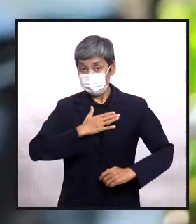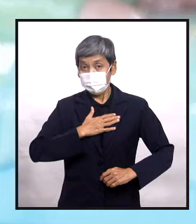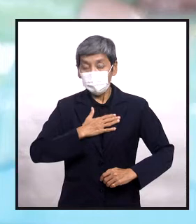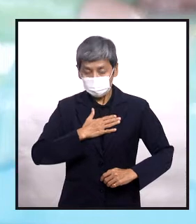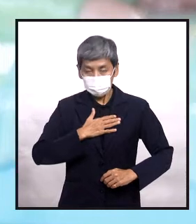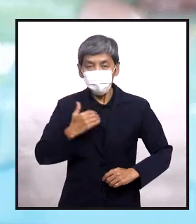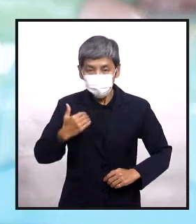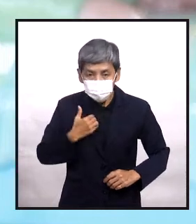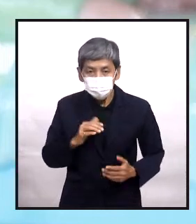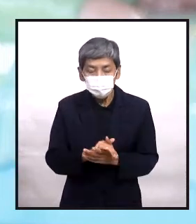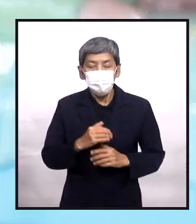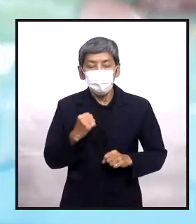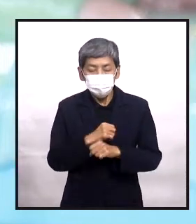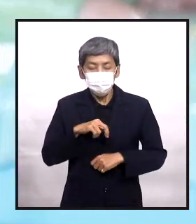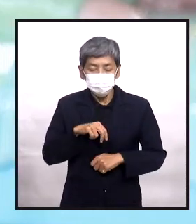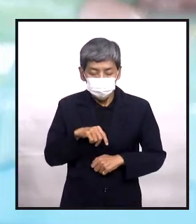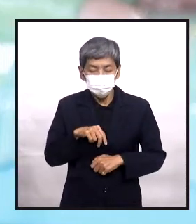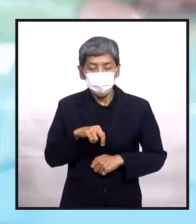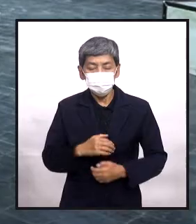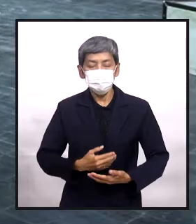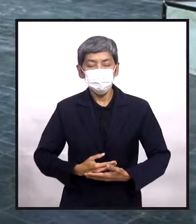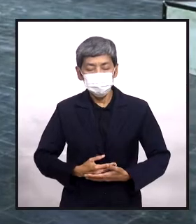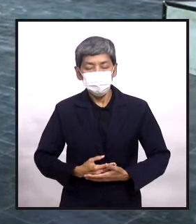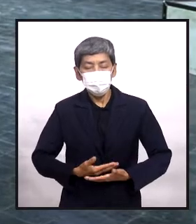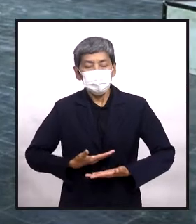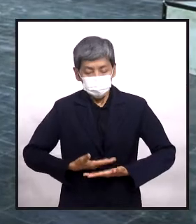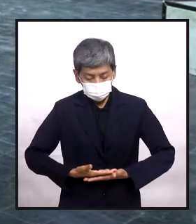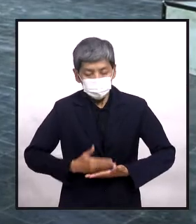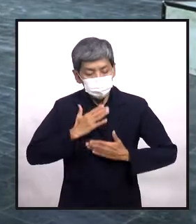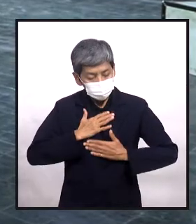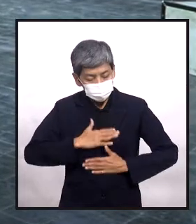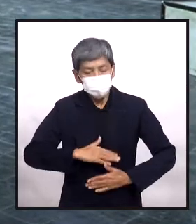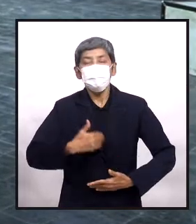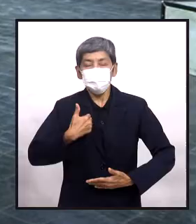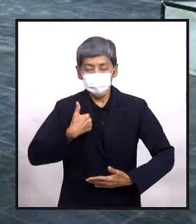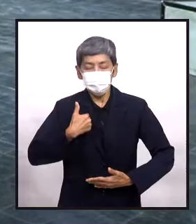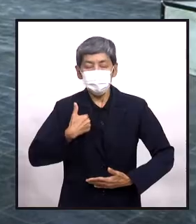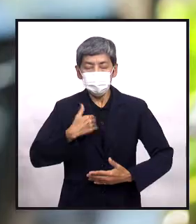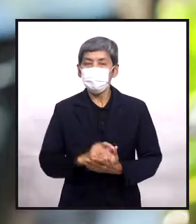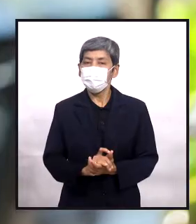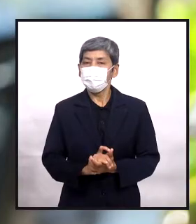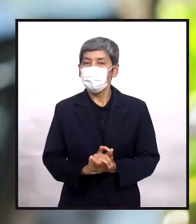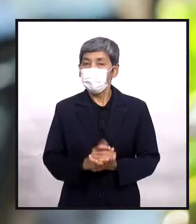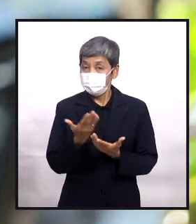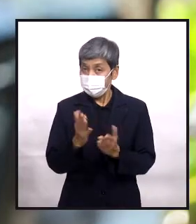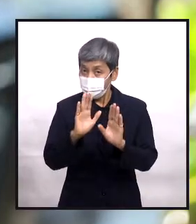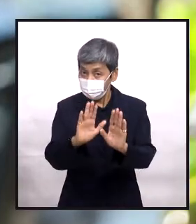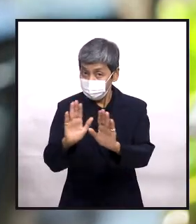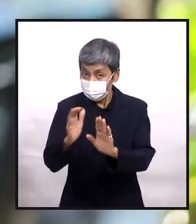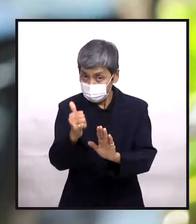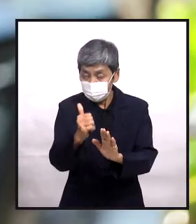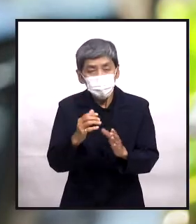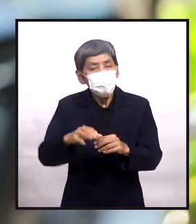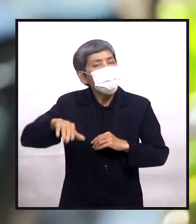ก็จะเนี่ยนะก็จะมีเดินจงกรมบ้างนั่งสมาธิบ้างไม่เสียพลังงานมากไปทางด้านจิต สุดท้ายแล้วอยากให้คุณใหม่ฝากถึ